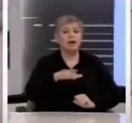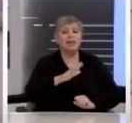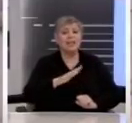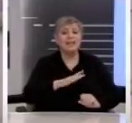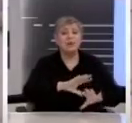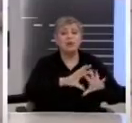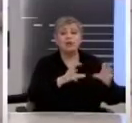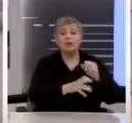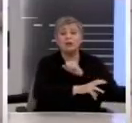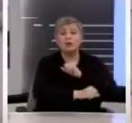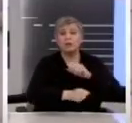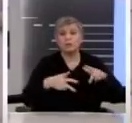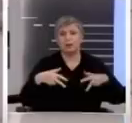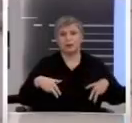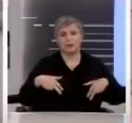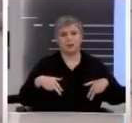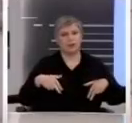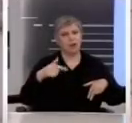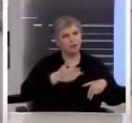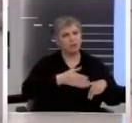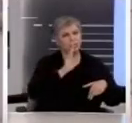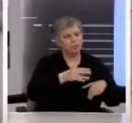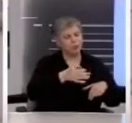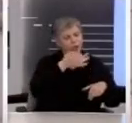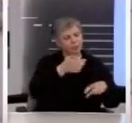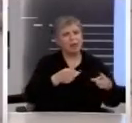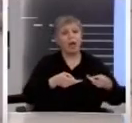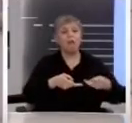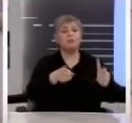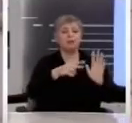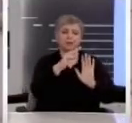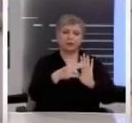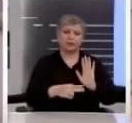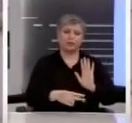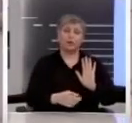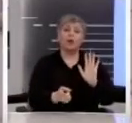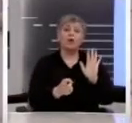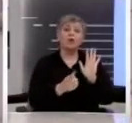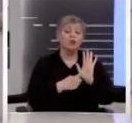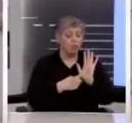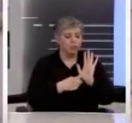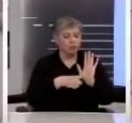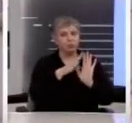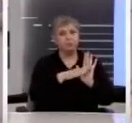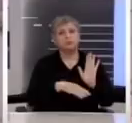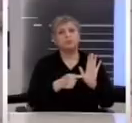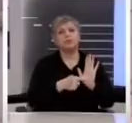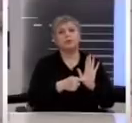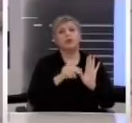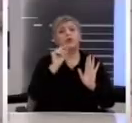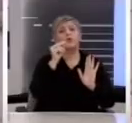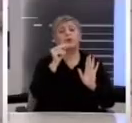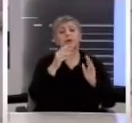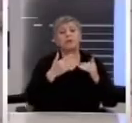να τα αποχαρακτηρίσει μέσα από μια διαδικασία. Αυτή είναι η νομολογία, έτσι έχει πορευτεί η Βουλή